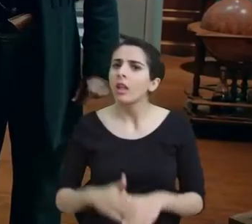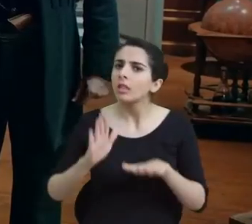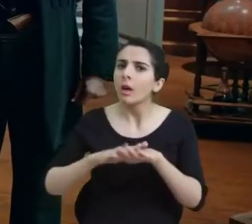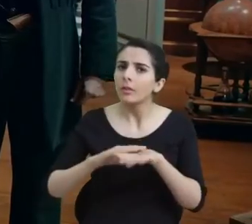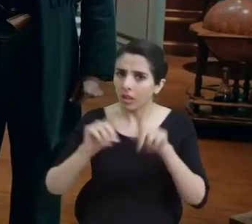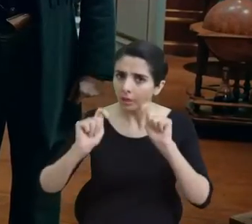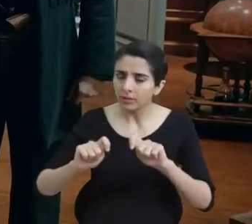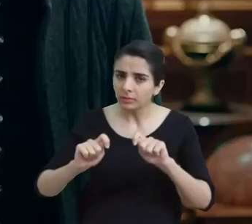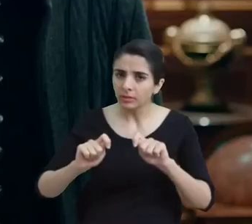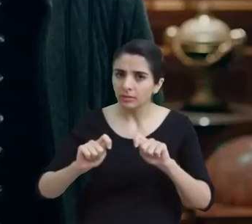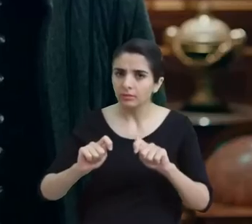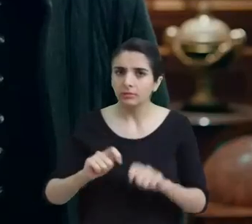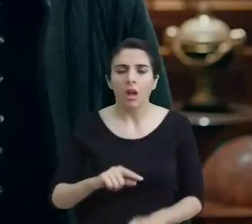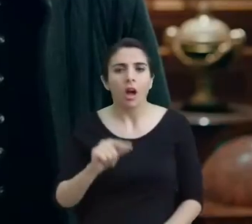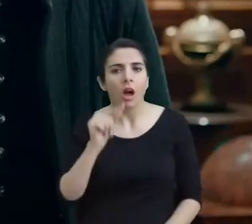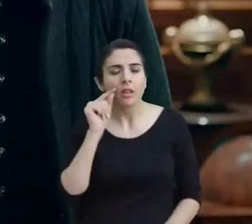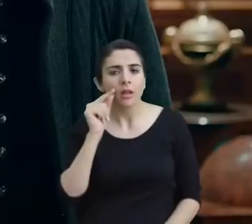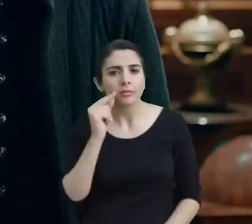Ne yaptın, halledebildin mi?